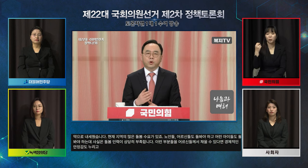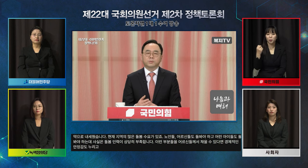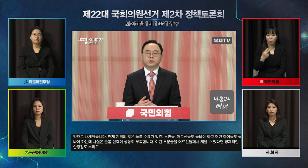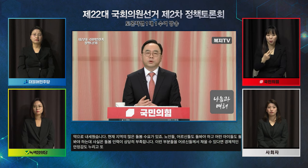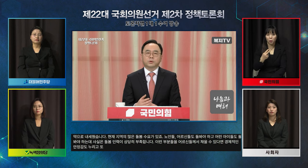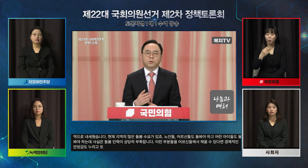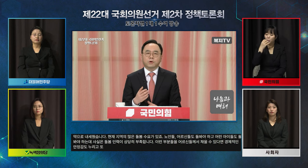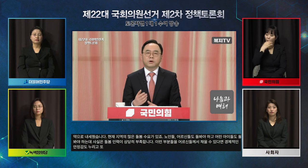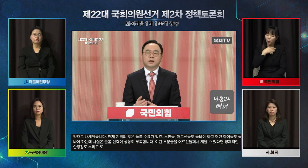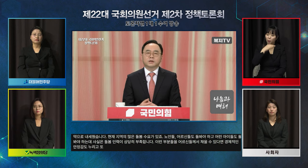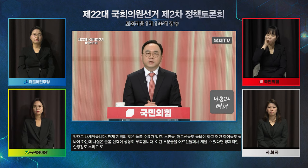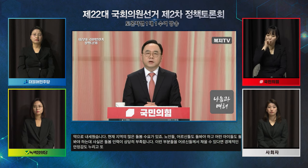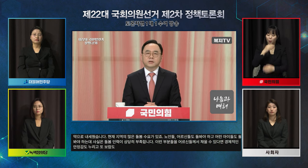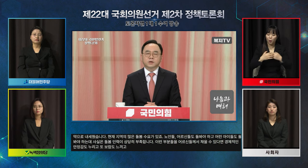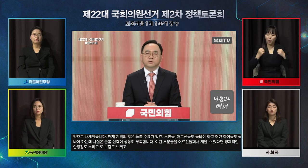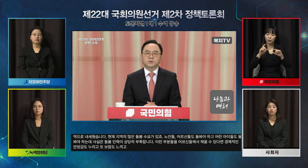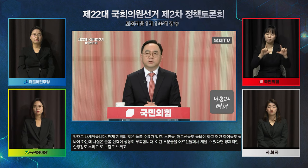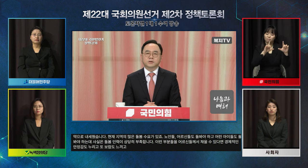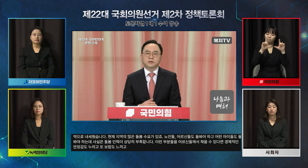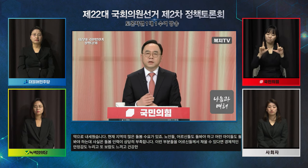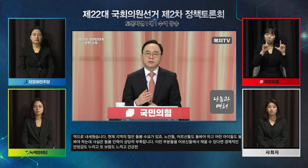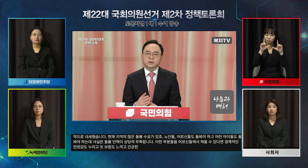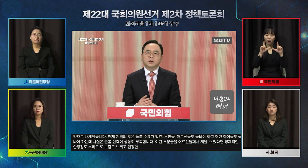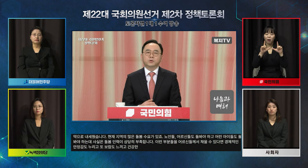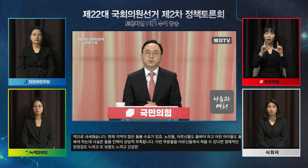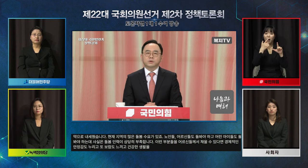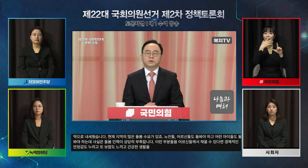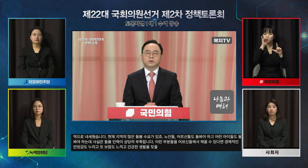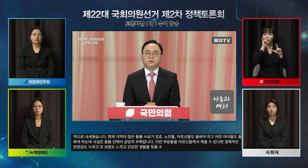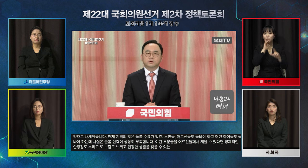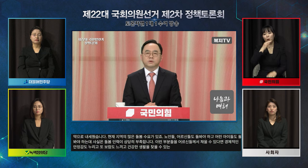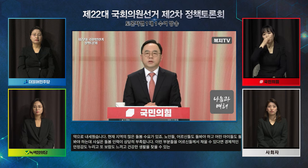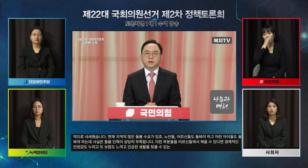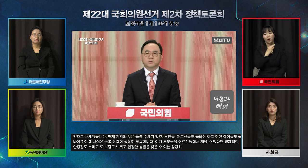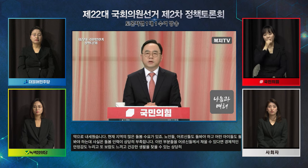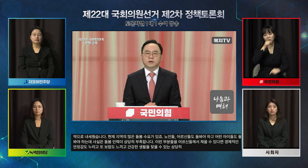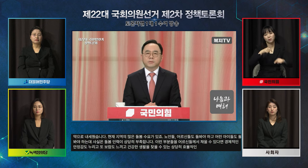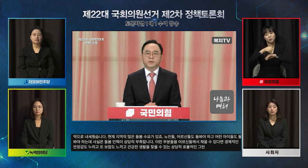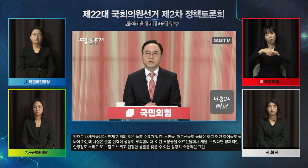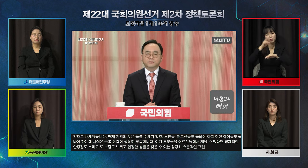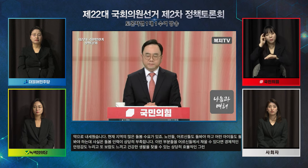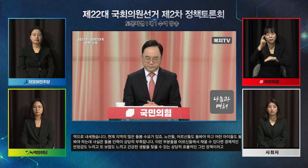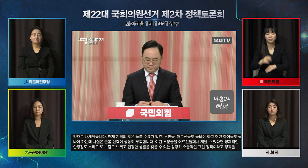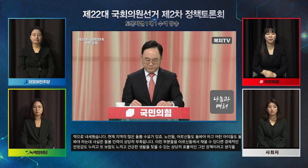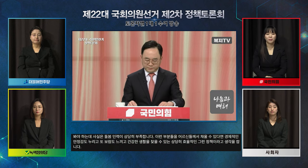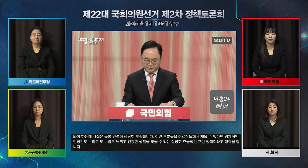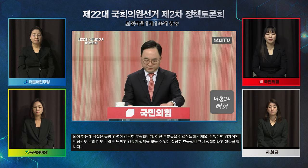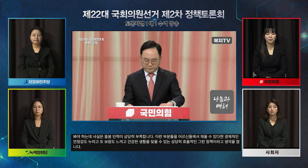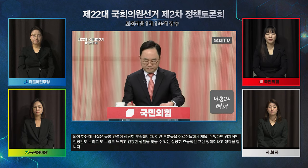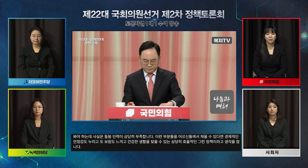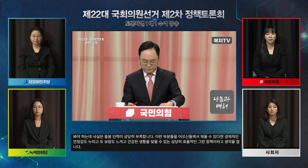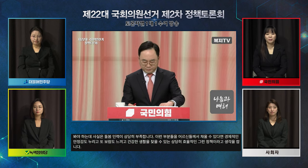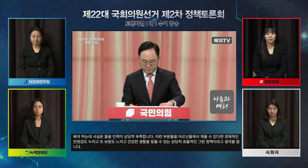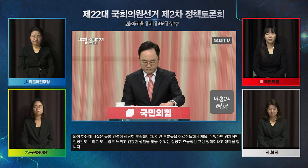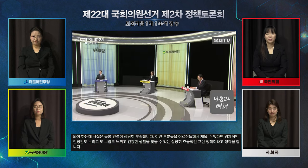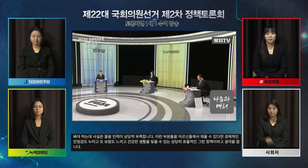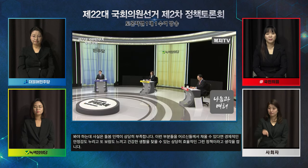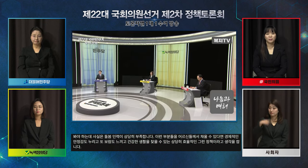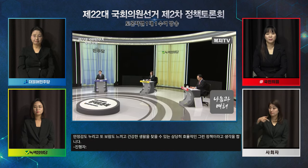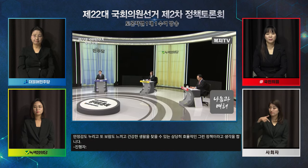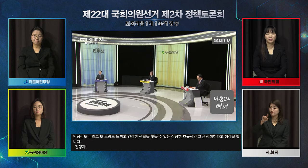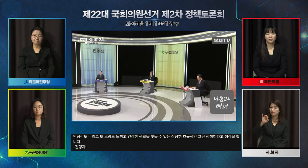보람도 느끼고 건강한 생활을 찾을 수 있는 상당히 효율적인 그런 정책이라고 생각을 합니다. 다음